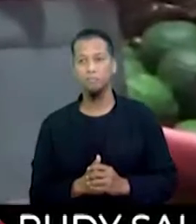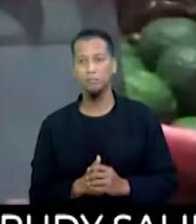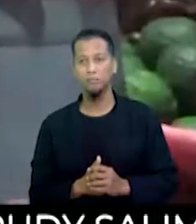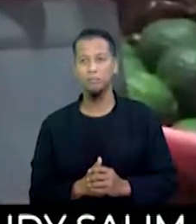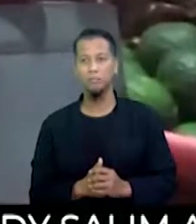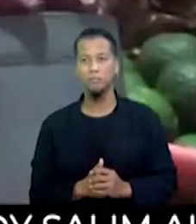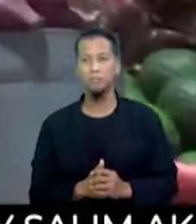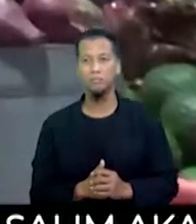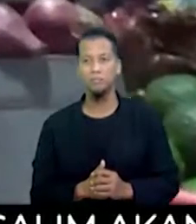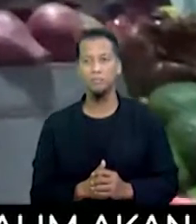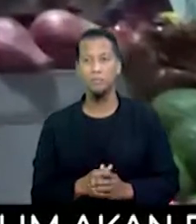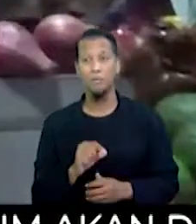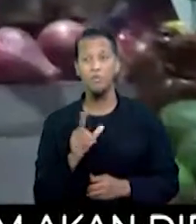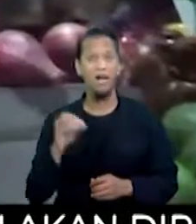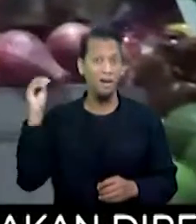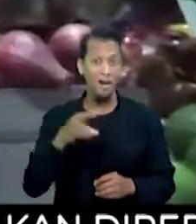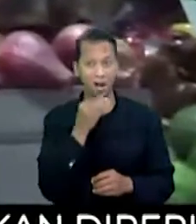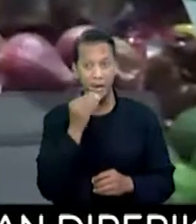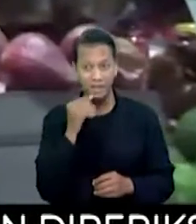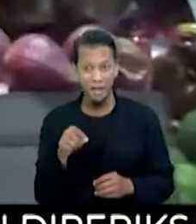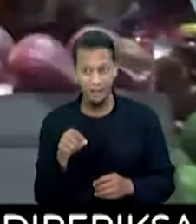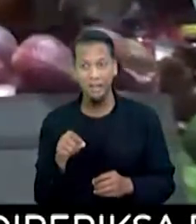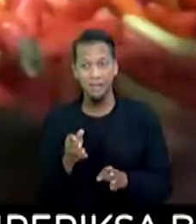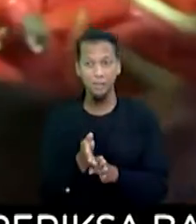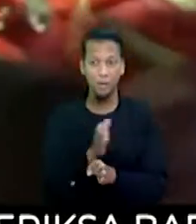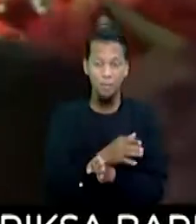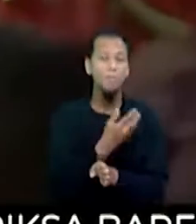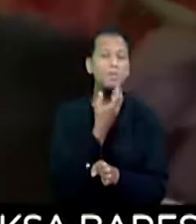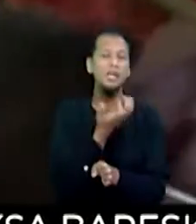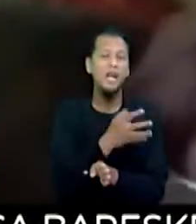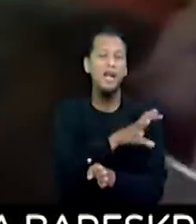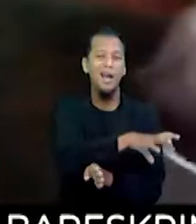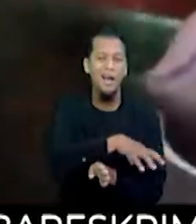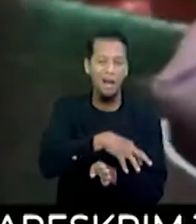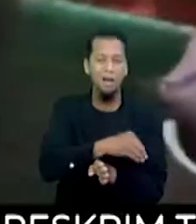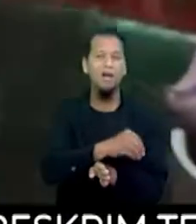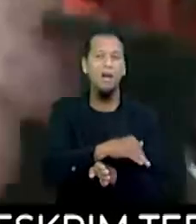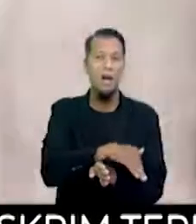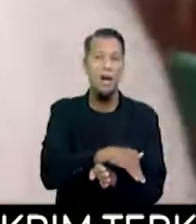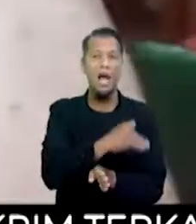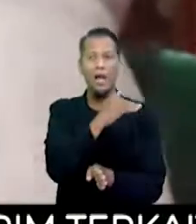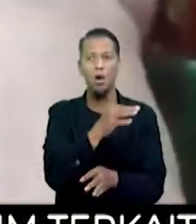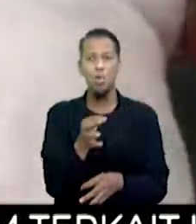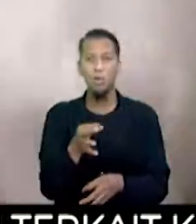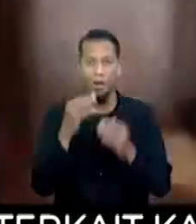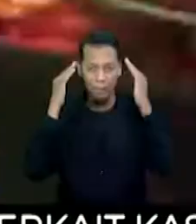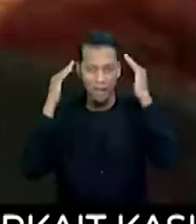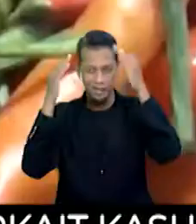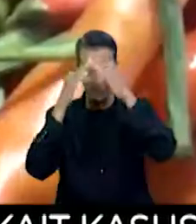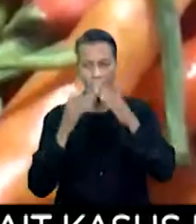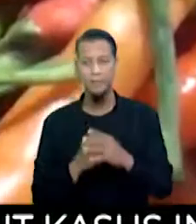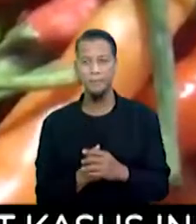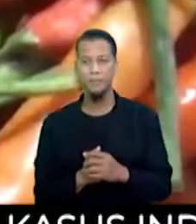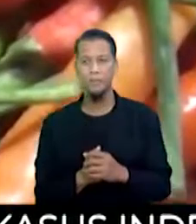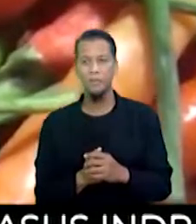Menjelang bulan puasa, sejumlah harga kebutuhan pokok di pasar tradisional Pabaeng-Baeng kota Makassar, Sulawesi Selatan mengalami kenaikan sejak